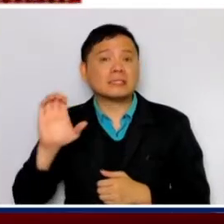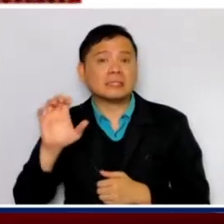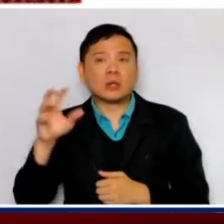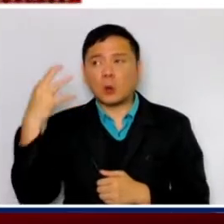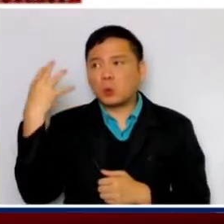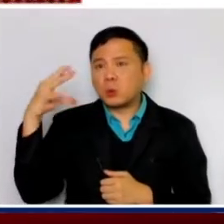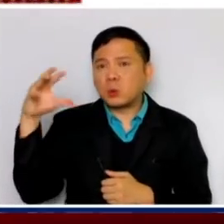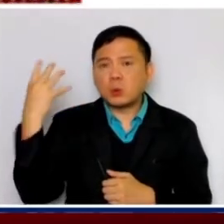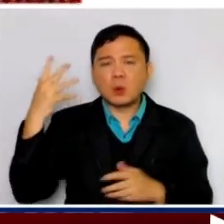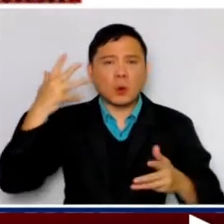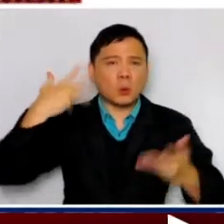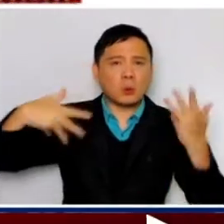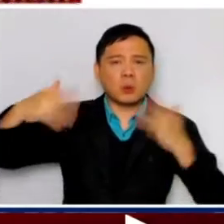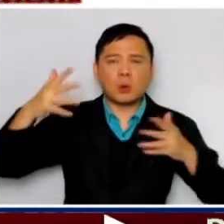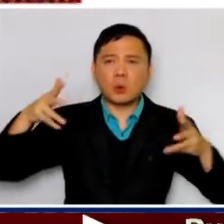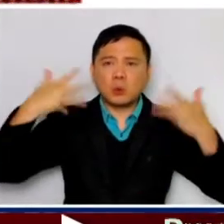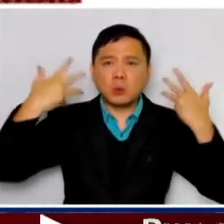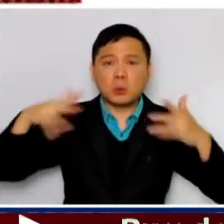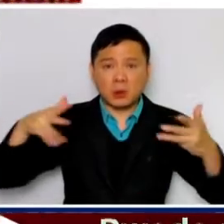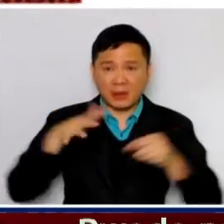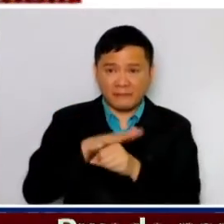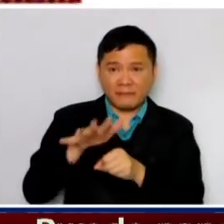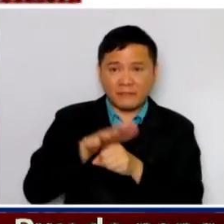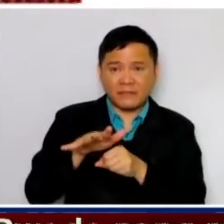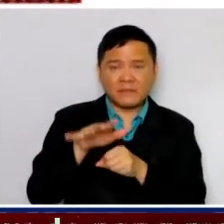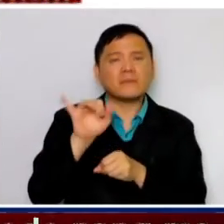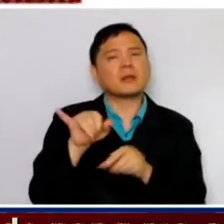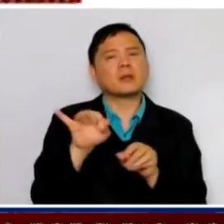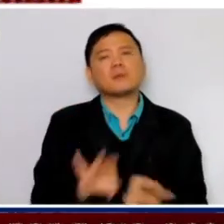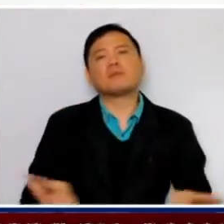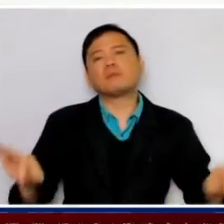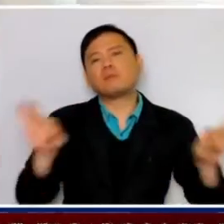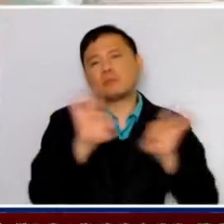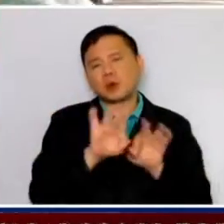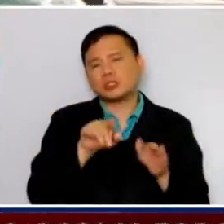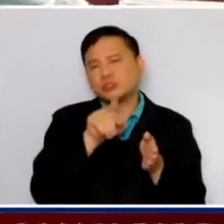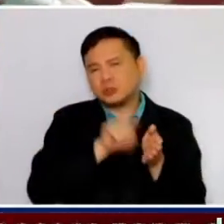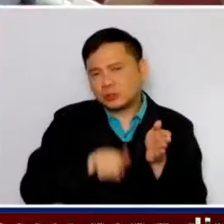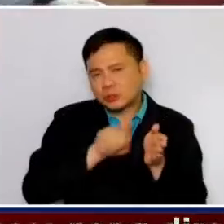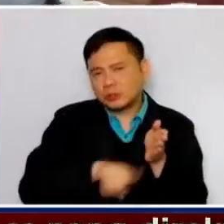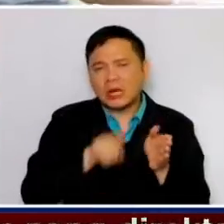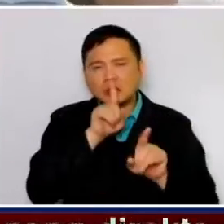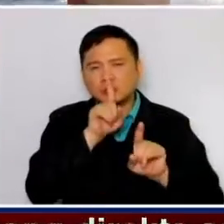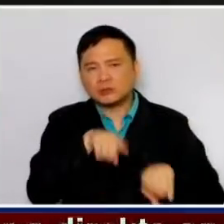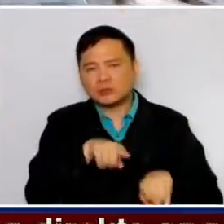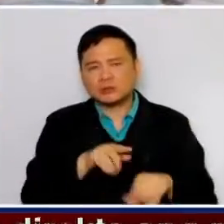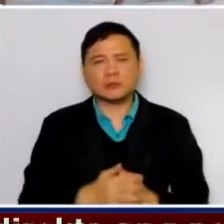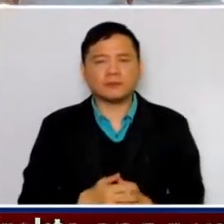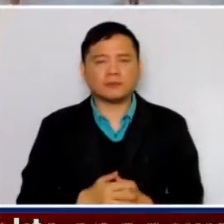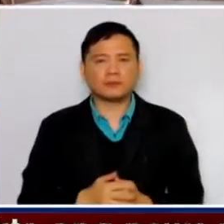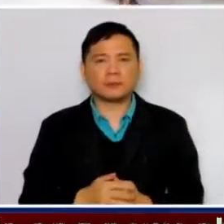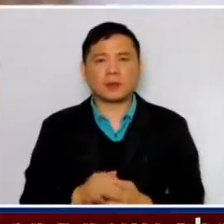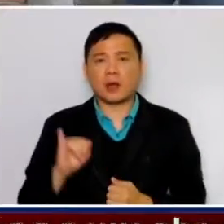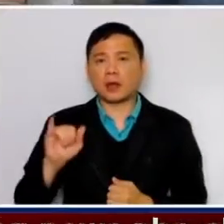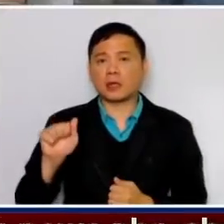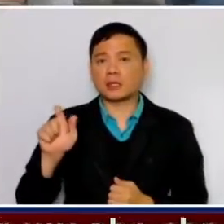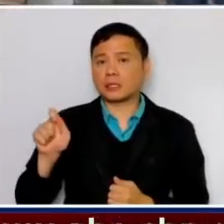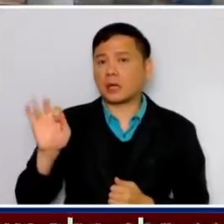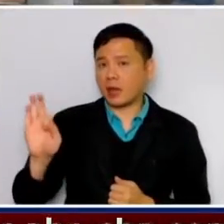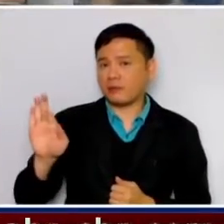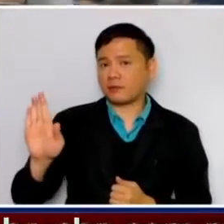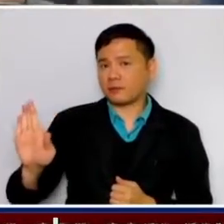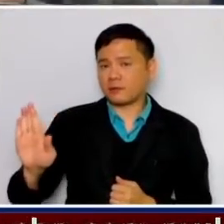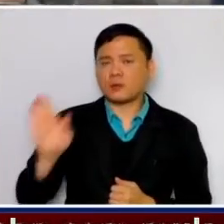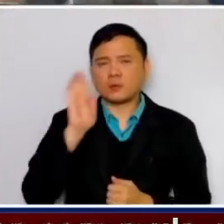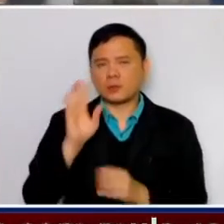ba? No? So maraming mga tanong pang kinakailangan na sagutin. Pag-uusapan ng IATF ngayong araw kung may